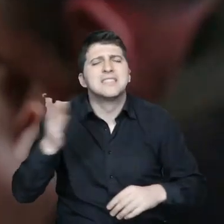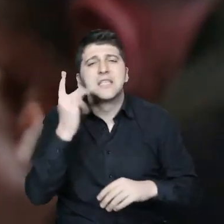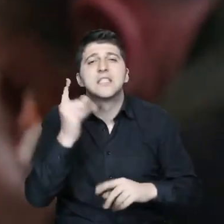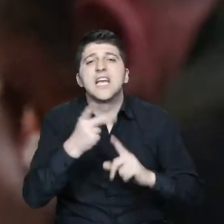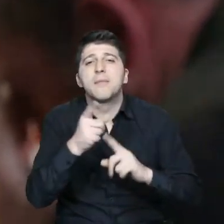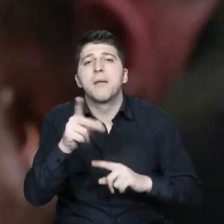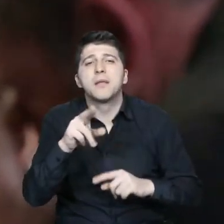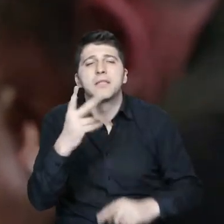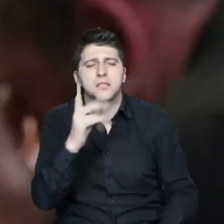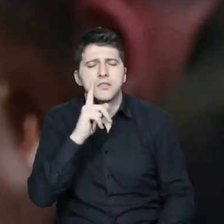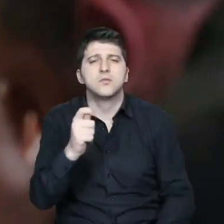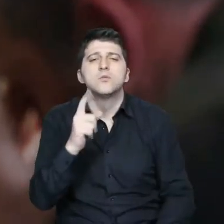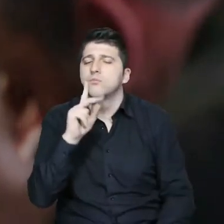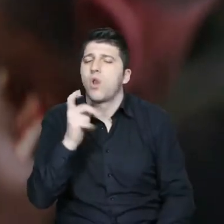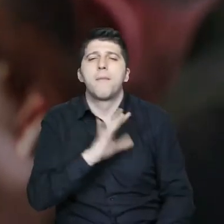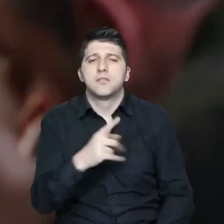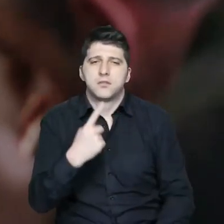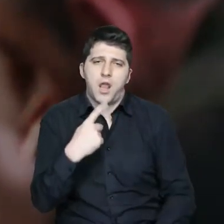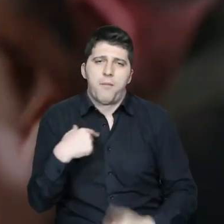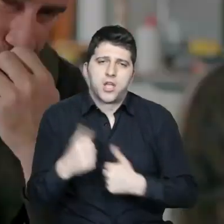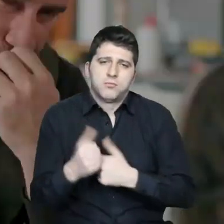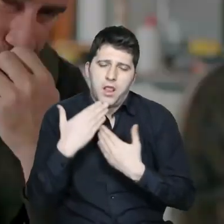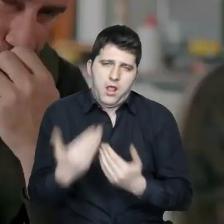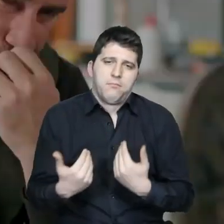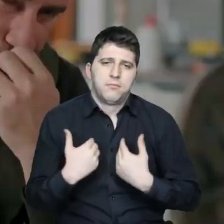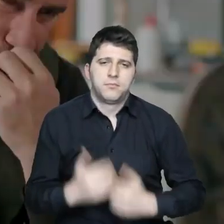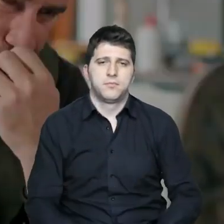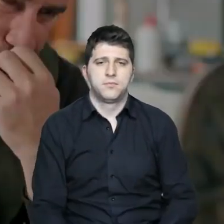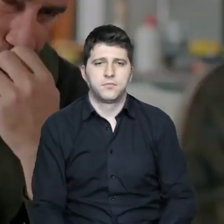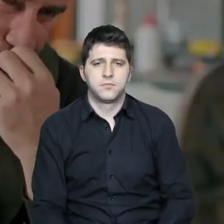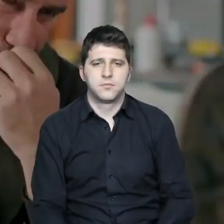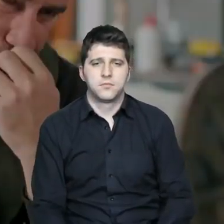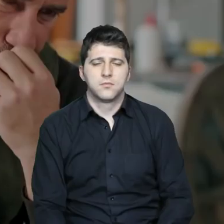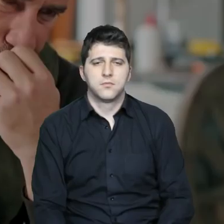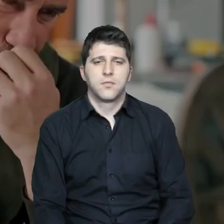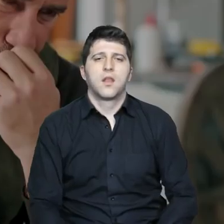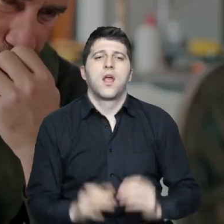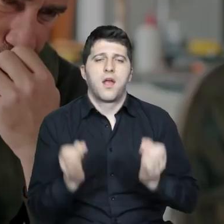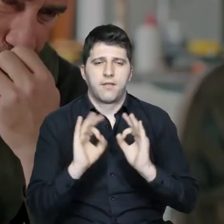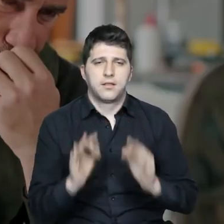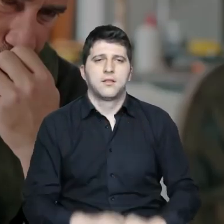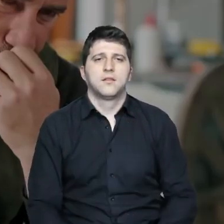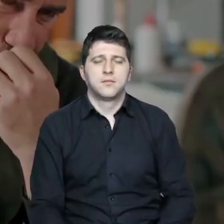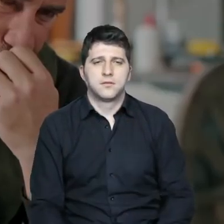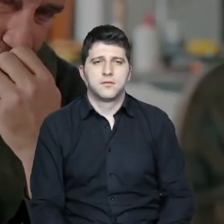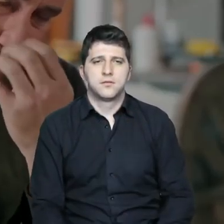gibi delikanlısını bulaman derim. Her zaman derim yani ben. Evet.